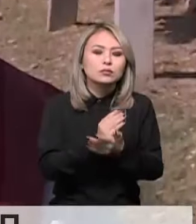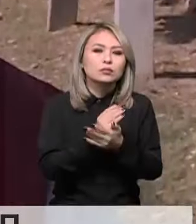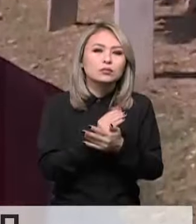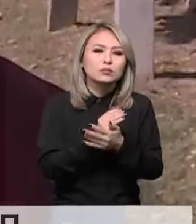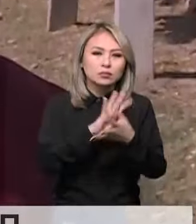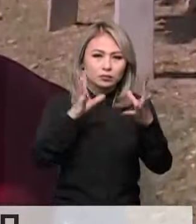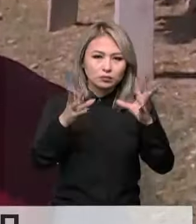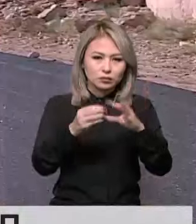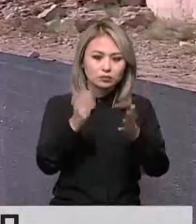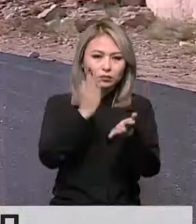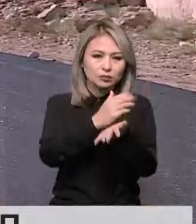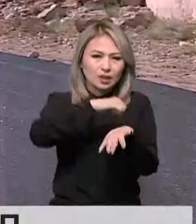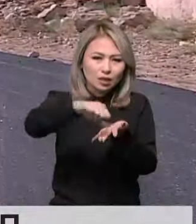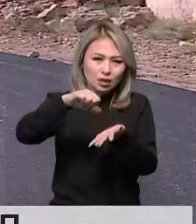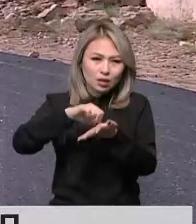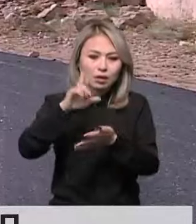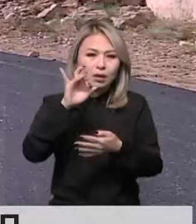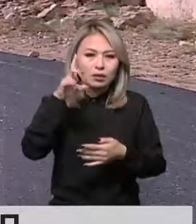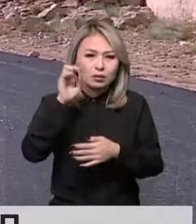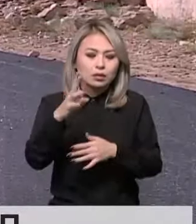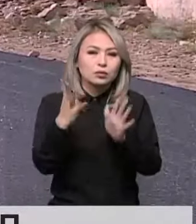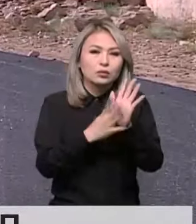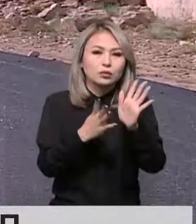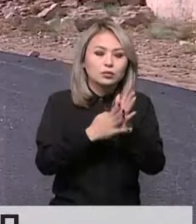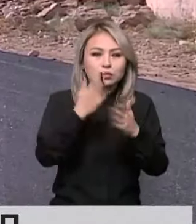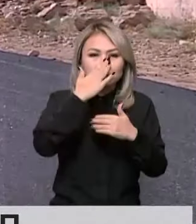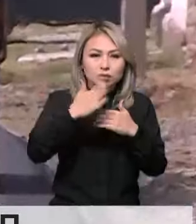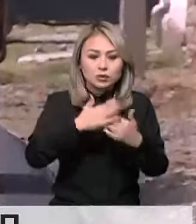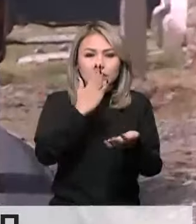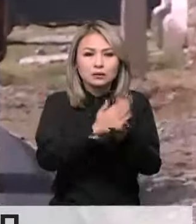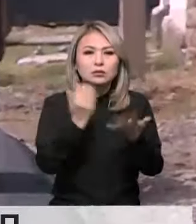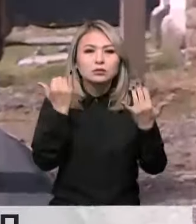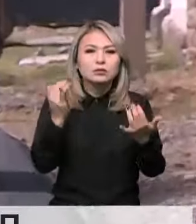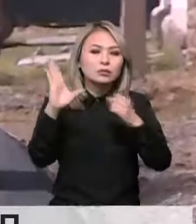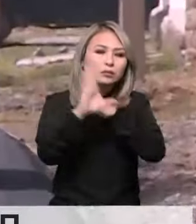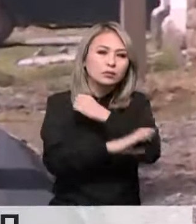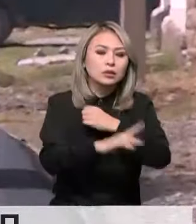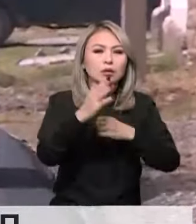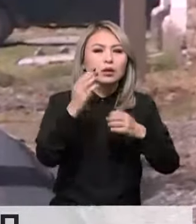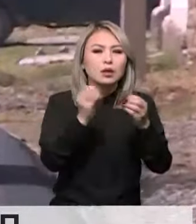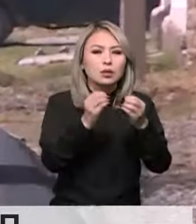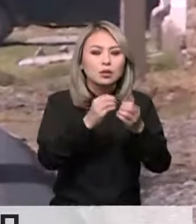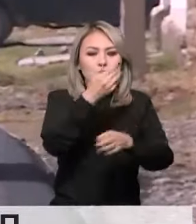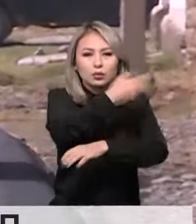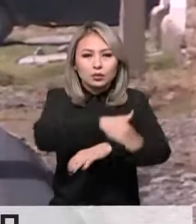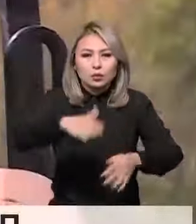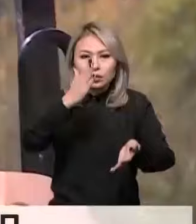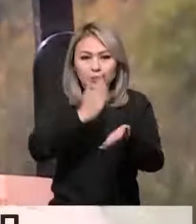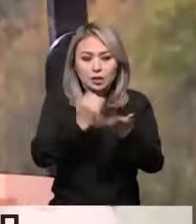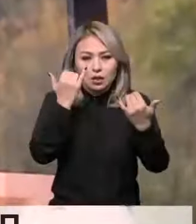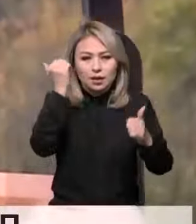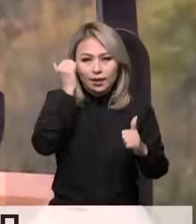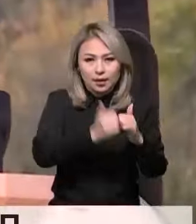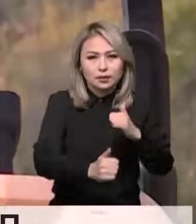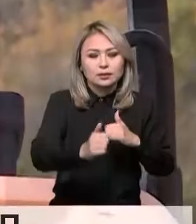көше бәрін асфальт түсіп жатыр. Қарнақ ауылында 9 көшеге асфальт жабындысы төселген. Енді соңғы 10 көшеге жол салынып жатыр. Олардың